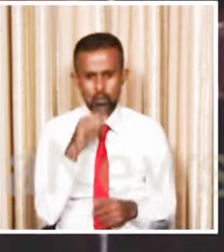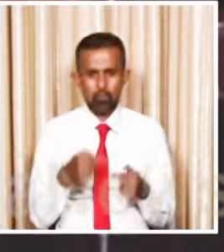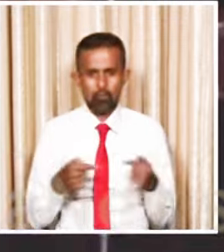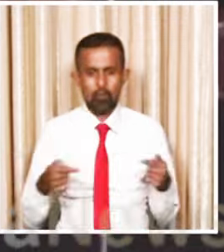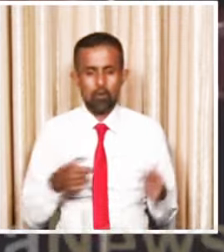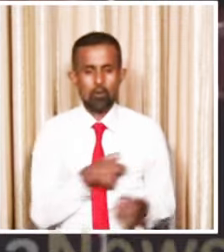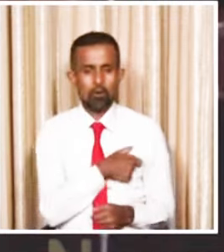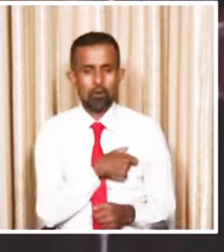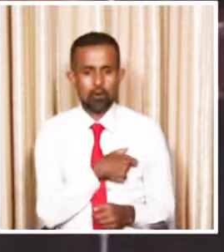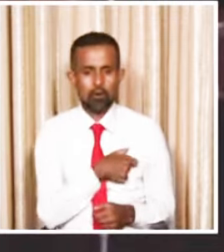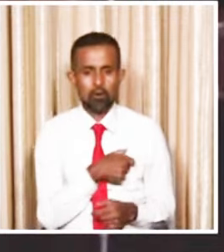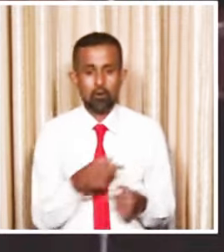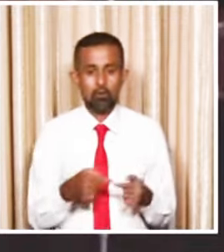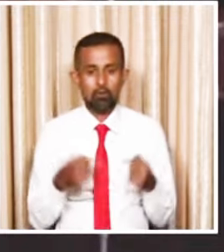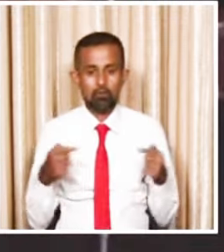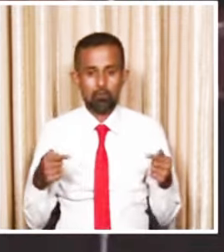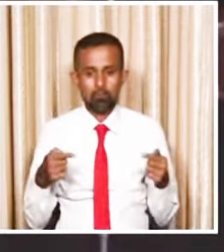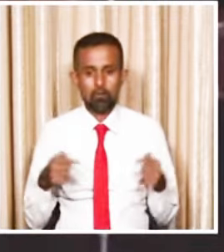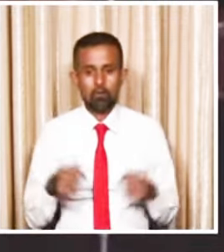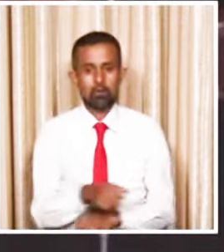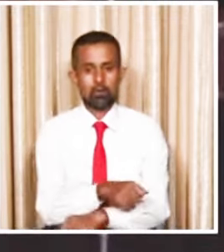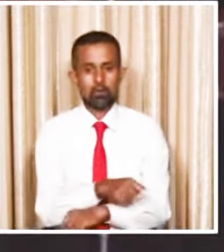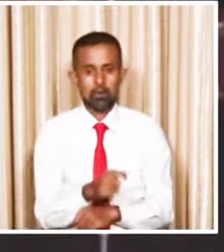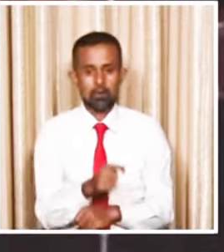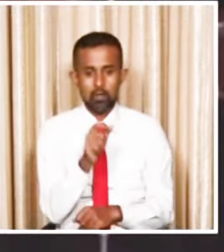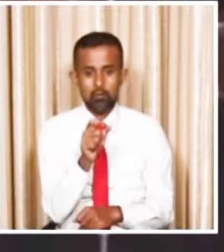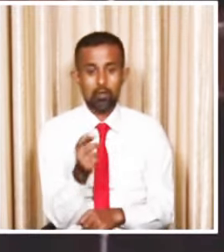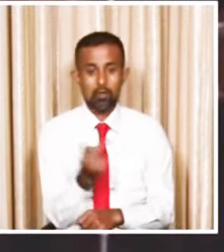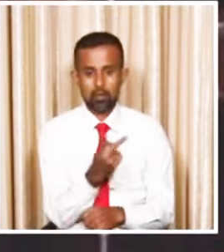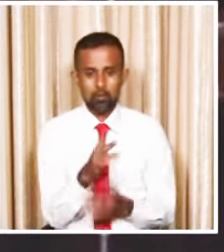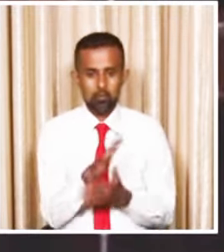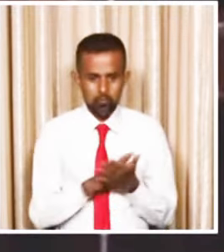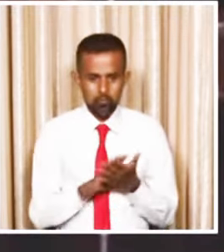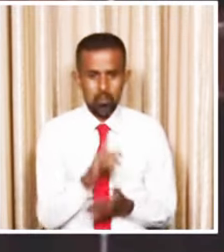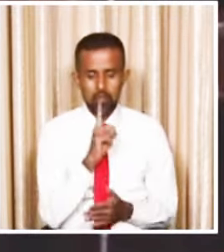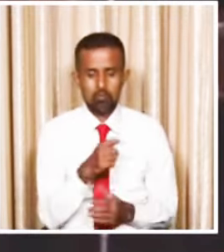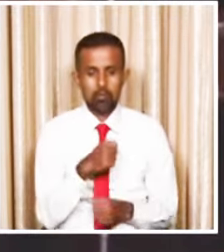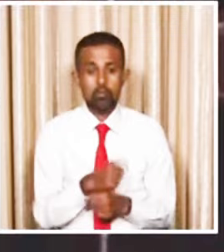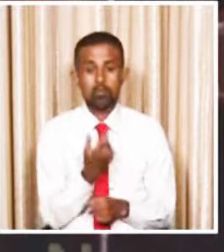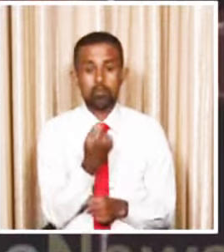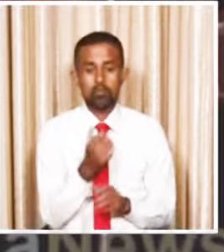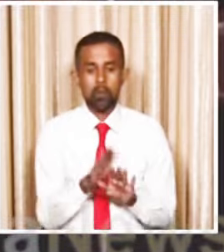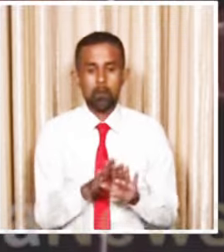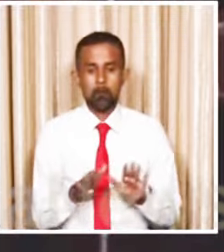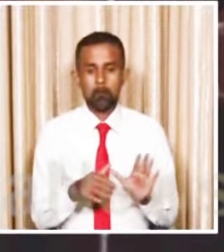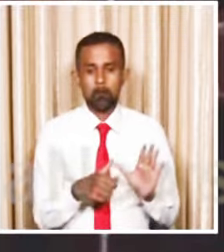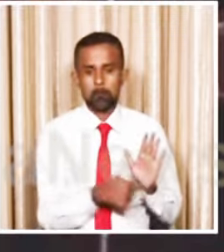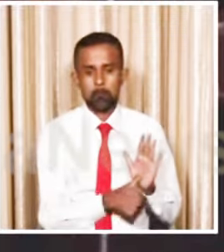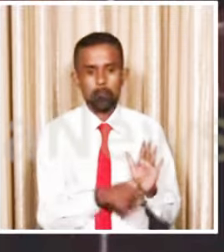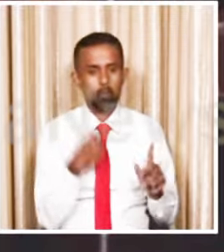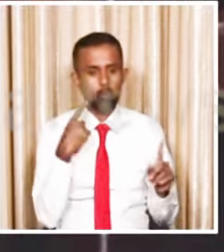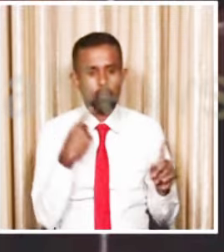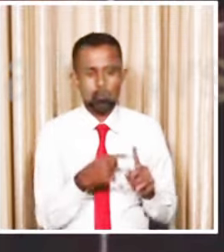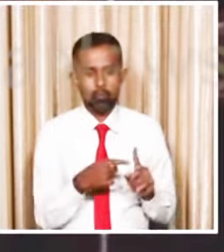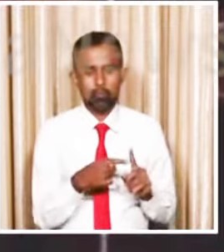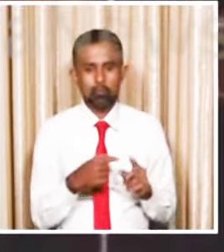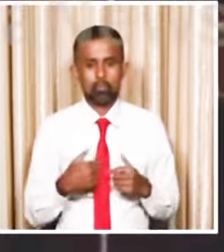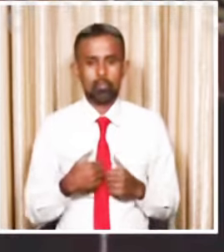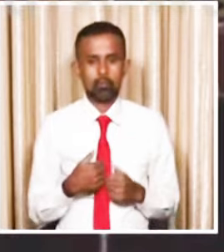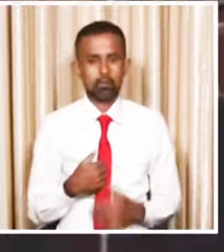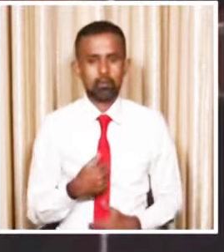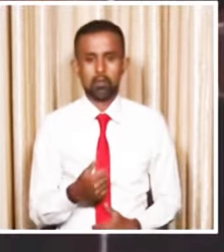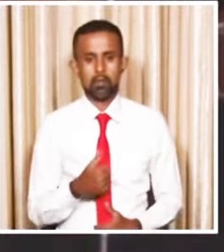నాయక తుమత్ విపక్షే ప్రధాన సంవిధాయక తుమత్ దిదినాం పేదలి కరా రాజ్య మూల్య కలమనాకరణ పనత సంబంధ అపి